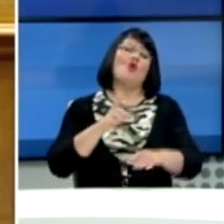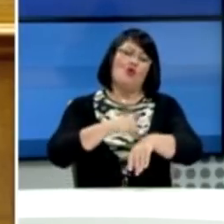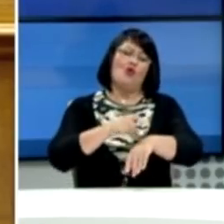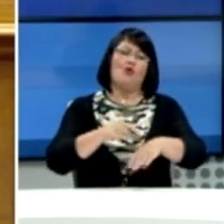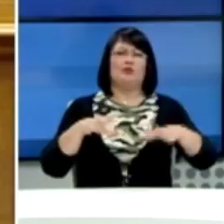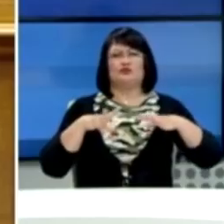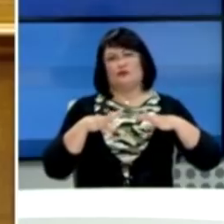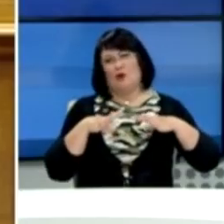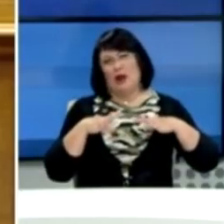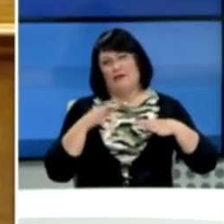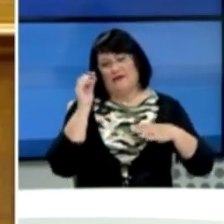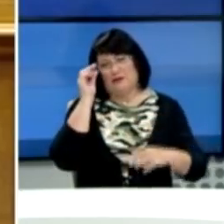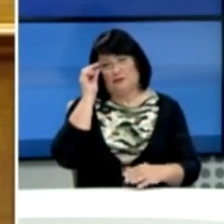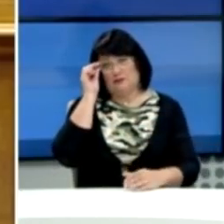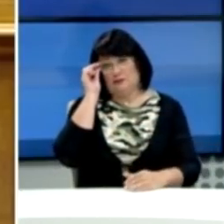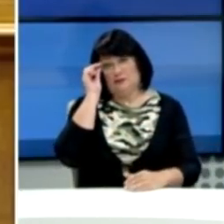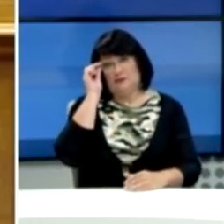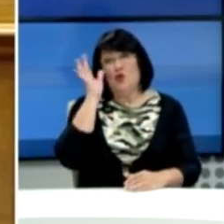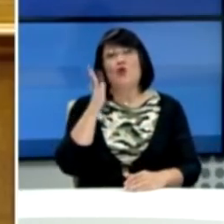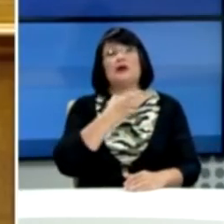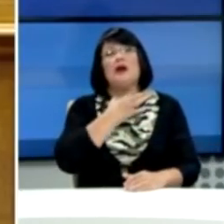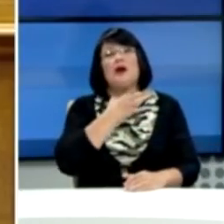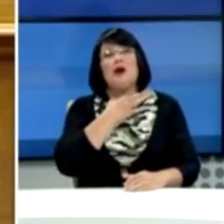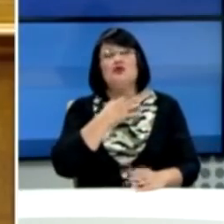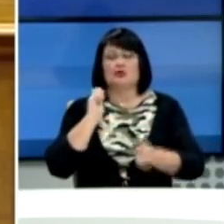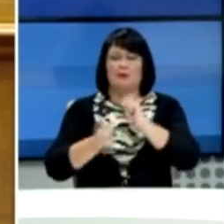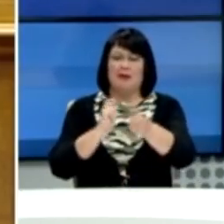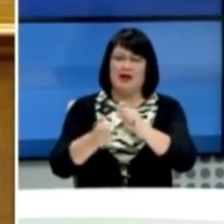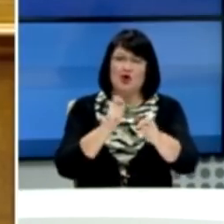όπως θέλουν, όταν τους χρειάζονται,